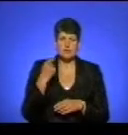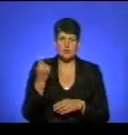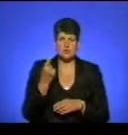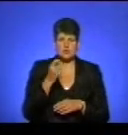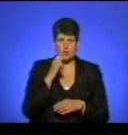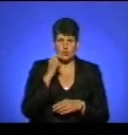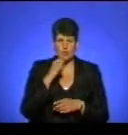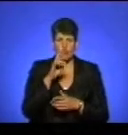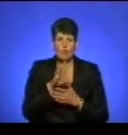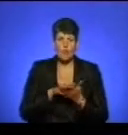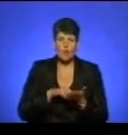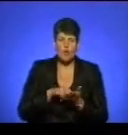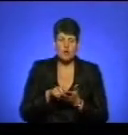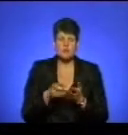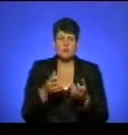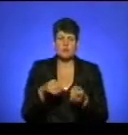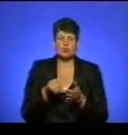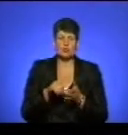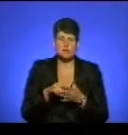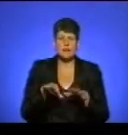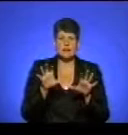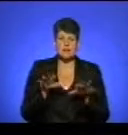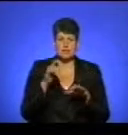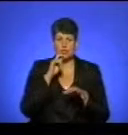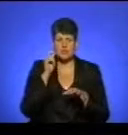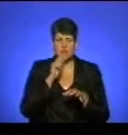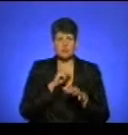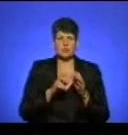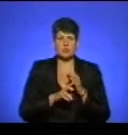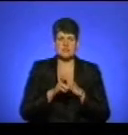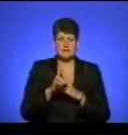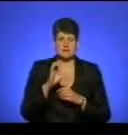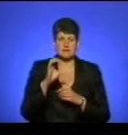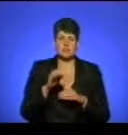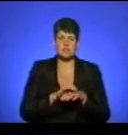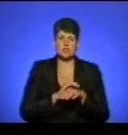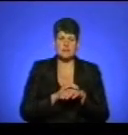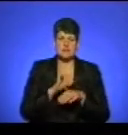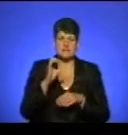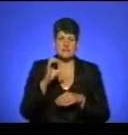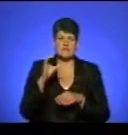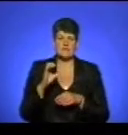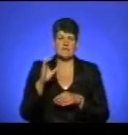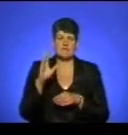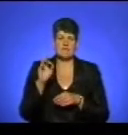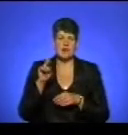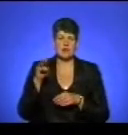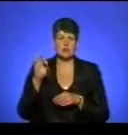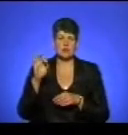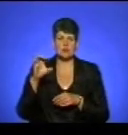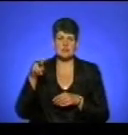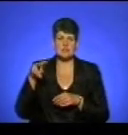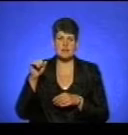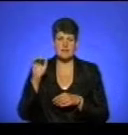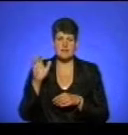прощі візьмуть участь глава Української греко-католицької церкви Блаженніший Святослав, а також голова єпископської конференції